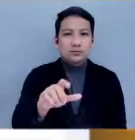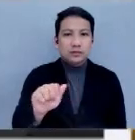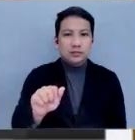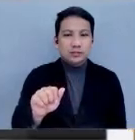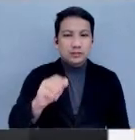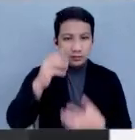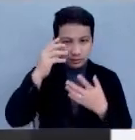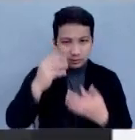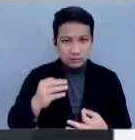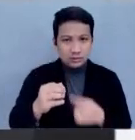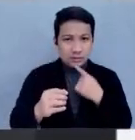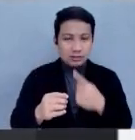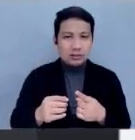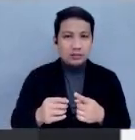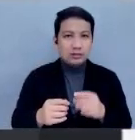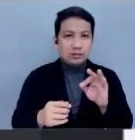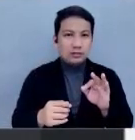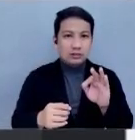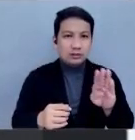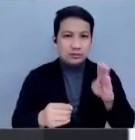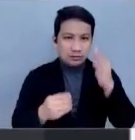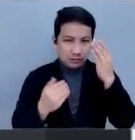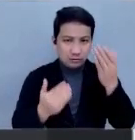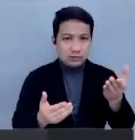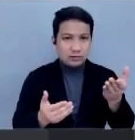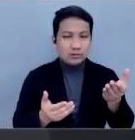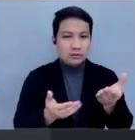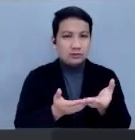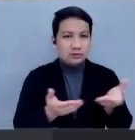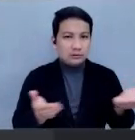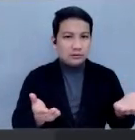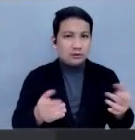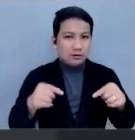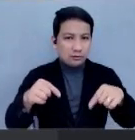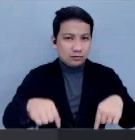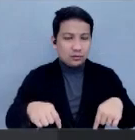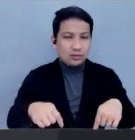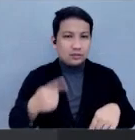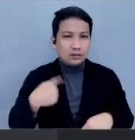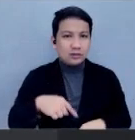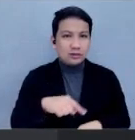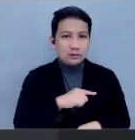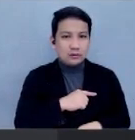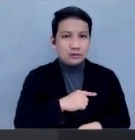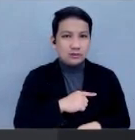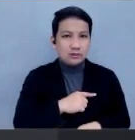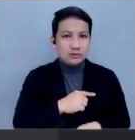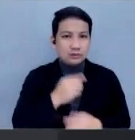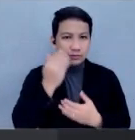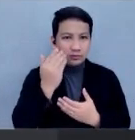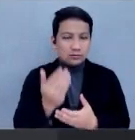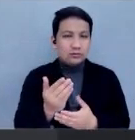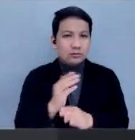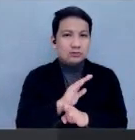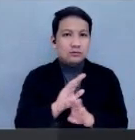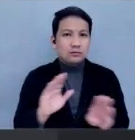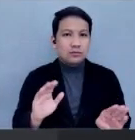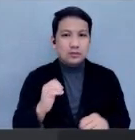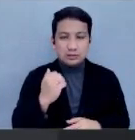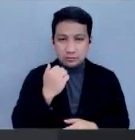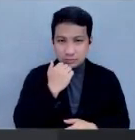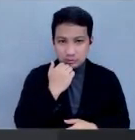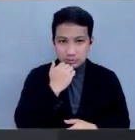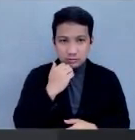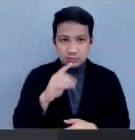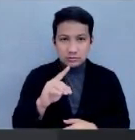sa kanilang FB account, sinabi nila na ito na ang hinihintay nilang hudyat. Mukhang mali raw ang mga datos na